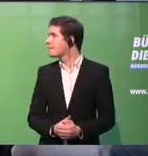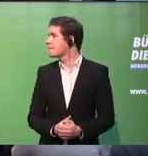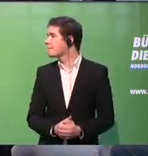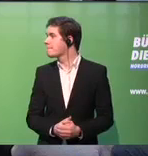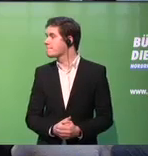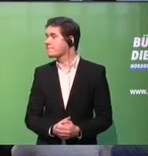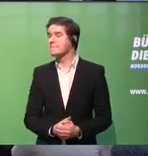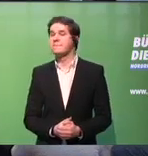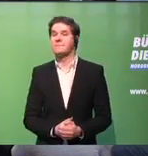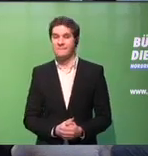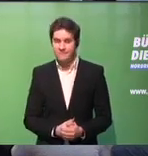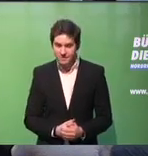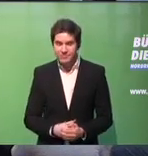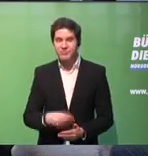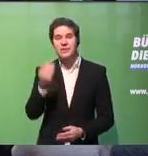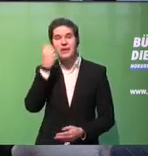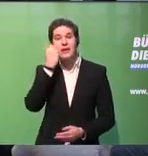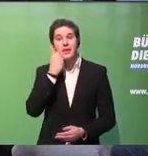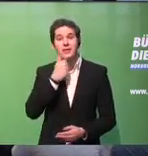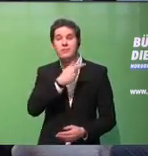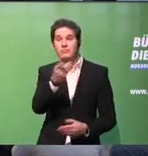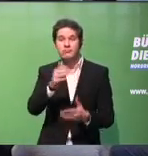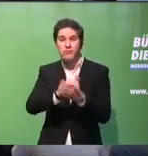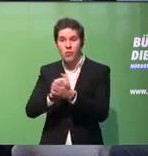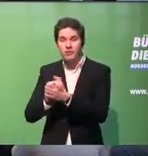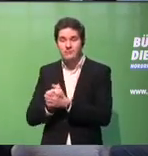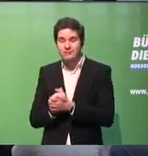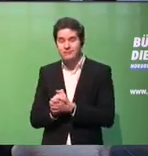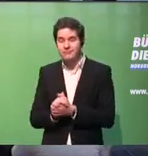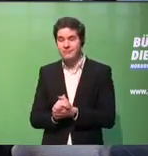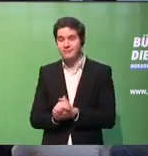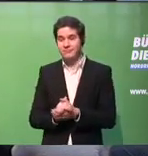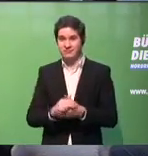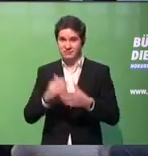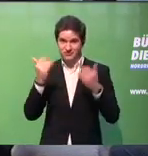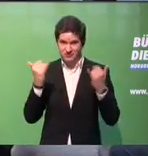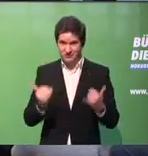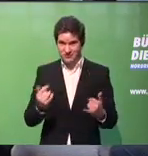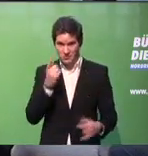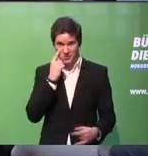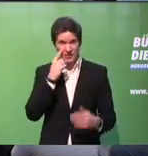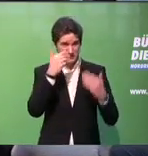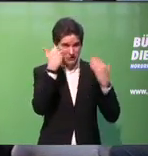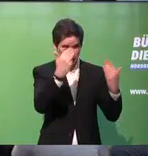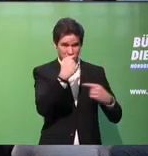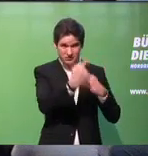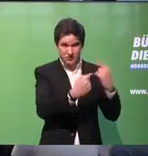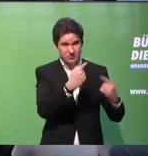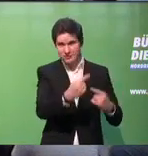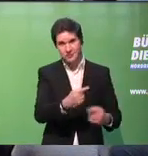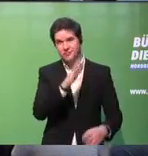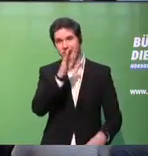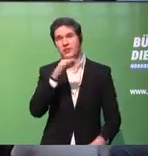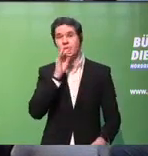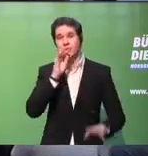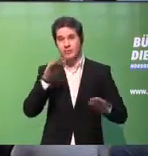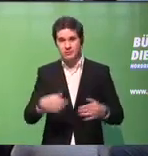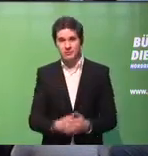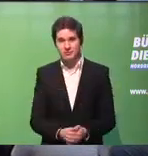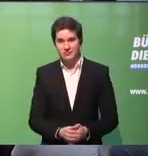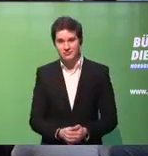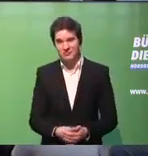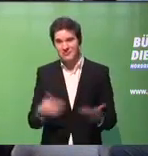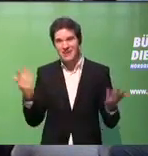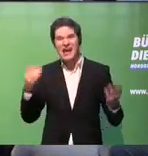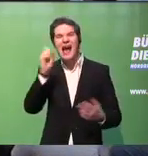Ja, liebe Freundinnen und Freunde, das geht auf keinen Fall so weiter, wenn das so weitergeht. Diese Einsicht Erich